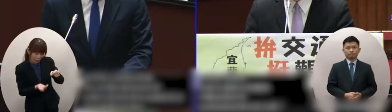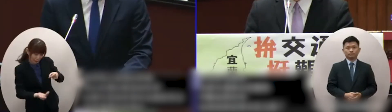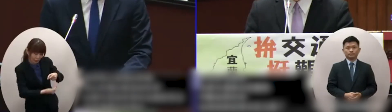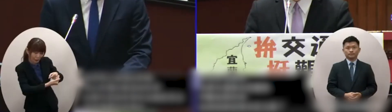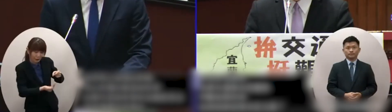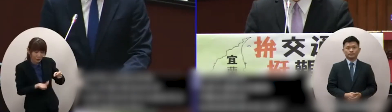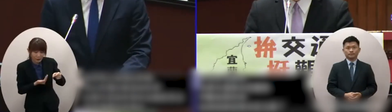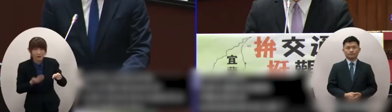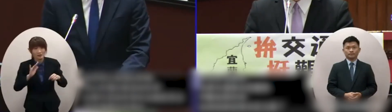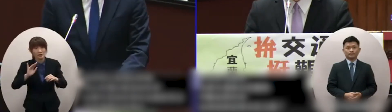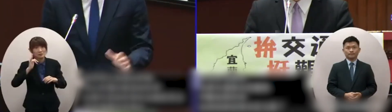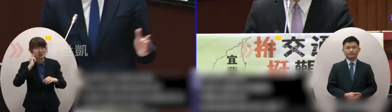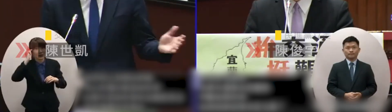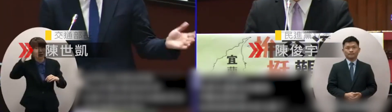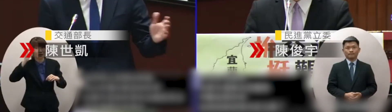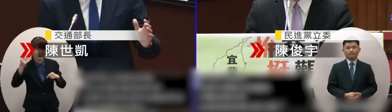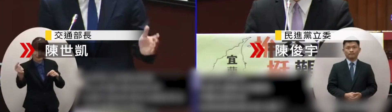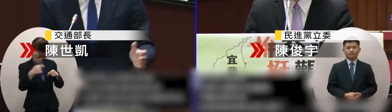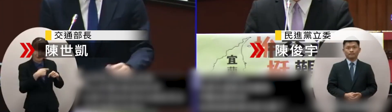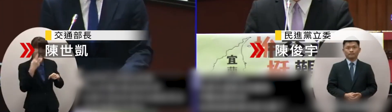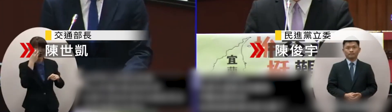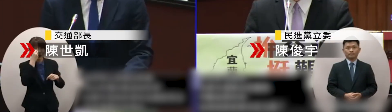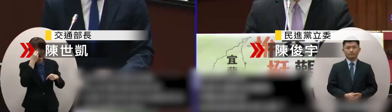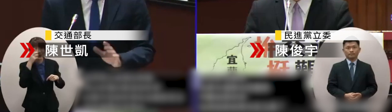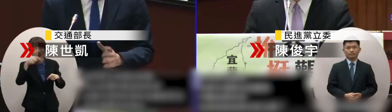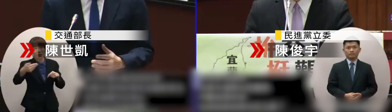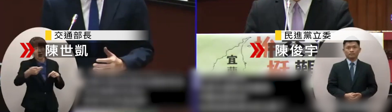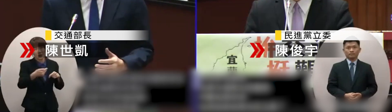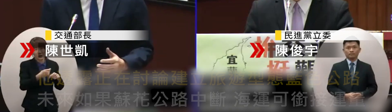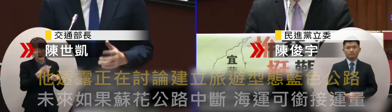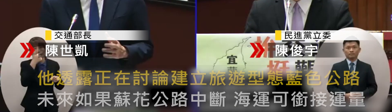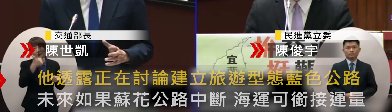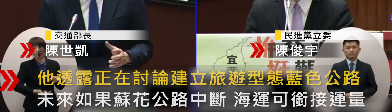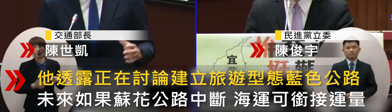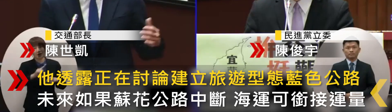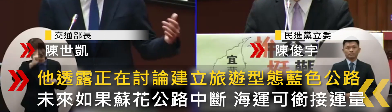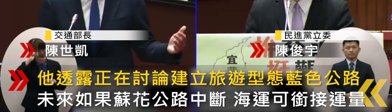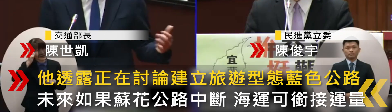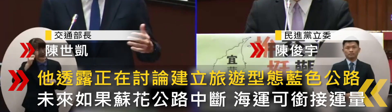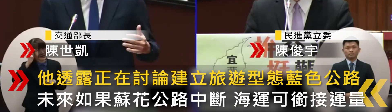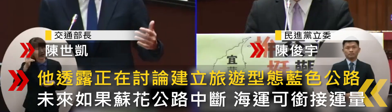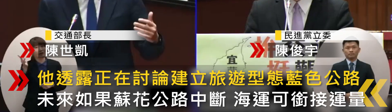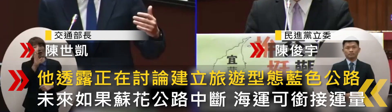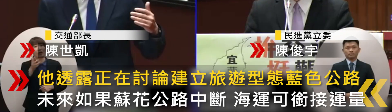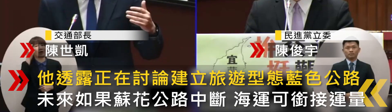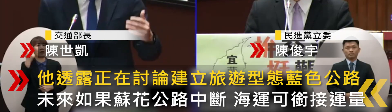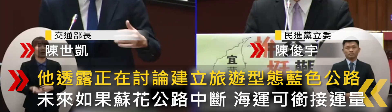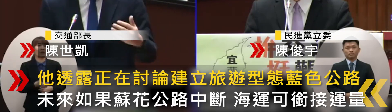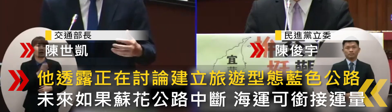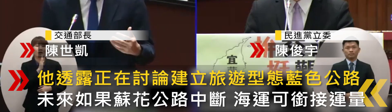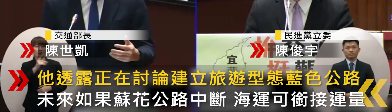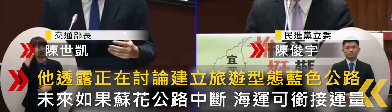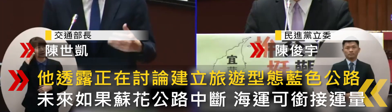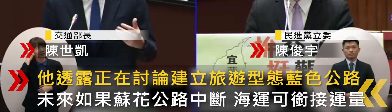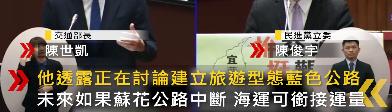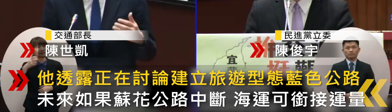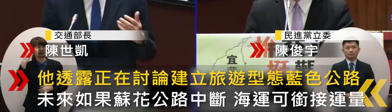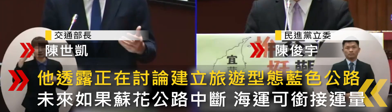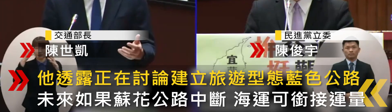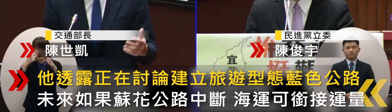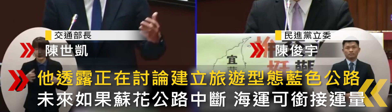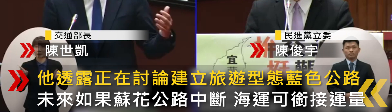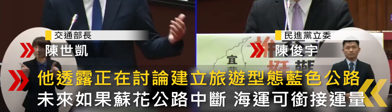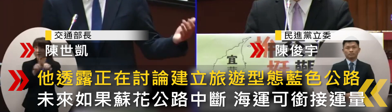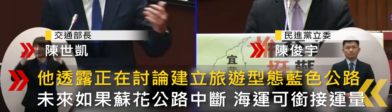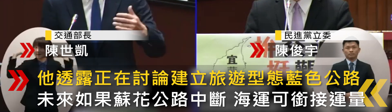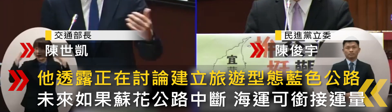要1天到2天的时间，这个时间会稍微晚一点，所以目前我们也有在讨论说有没有要建立一个旅游形态的平日就